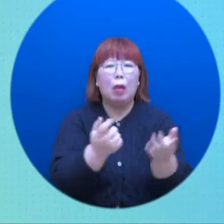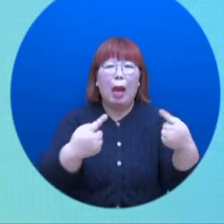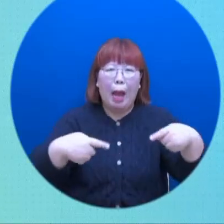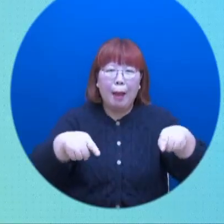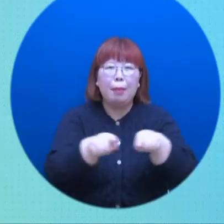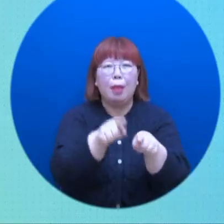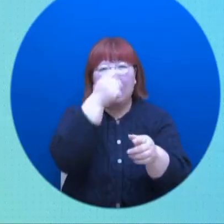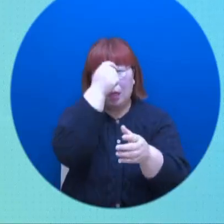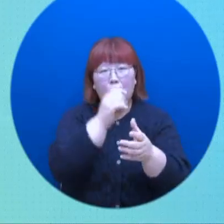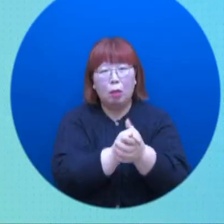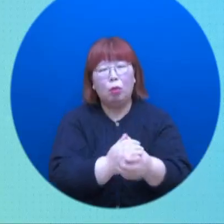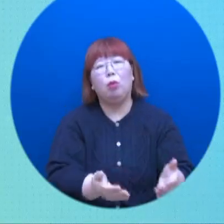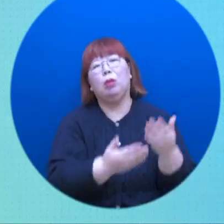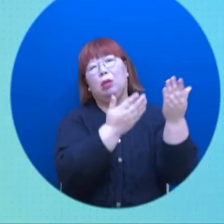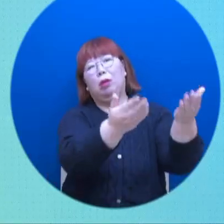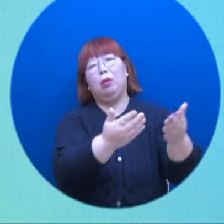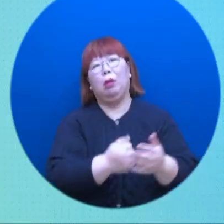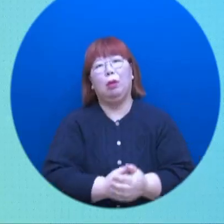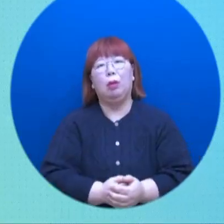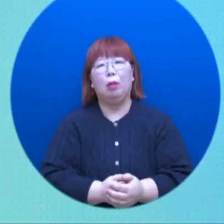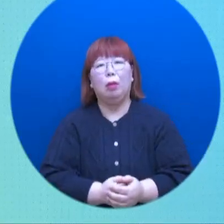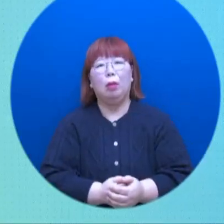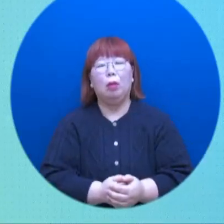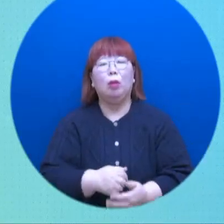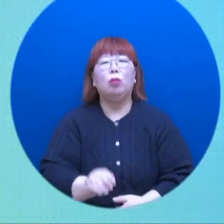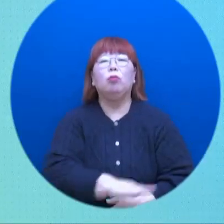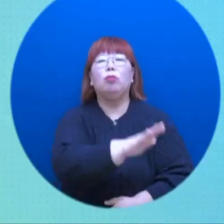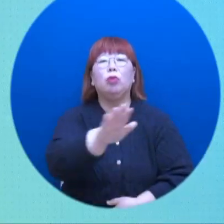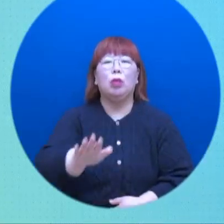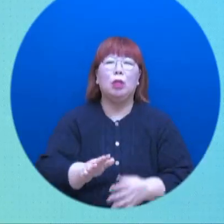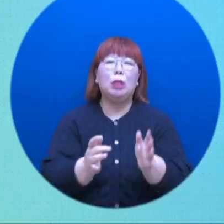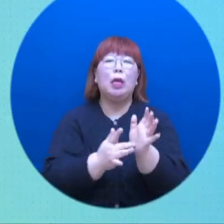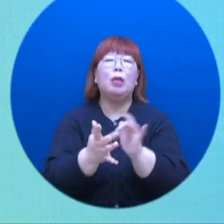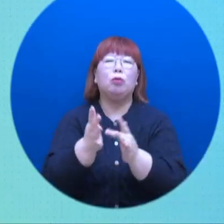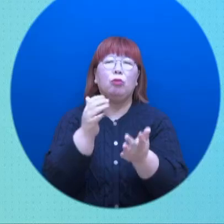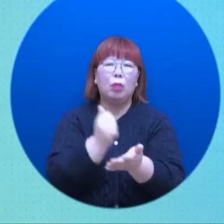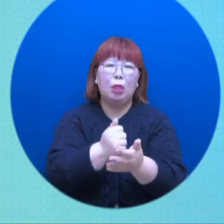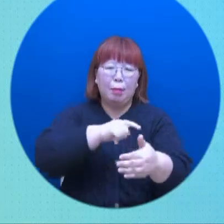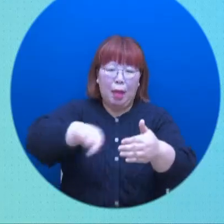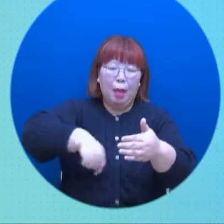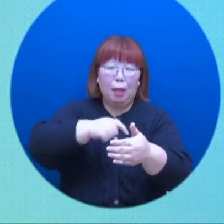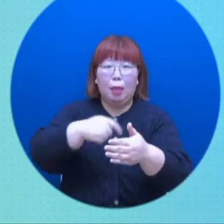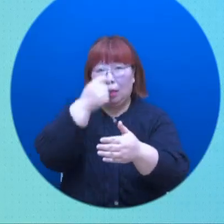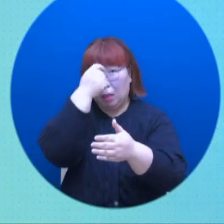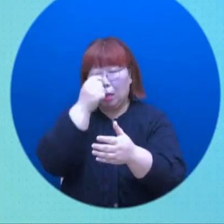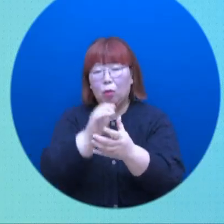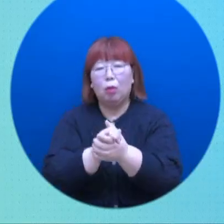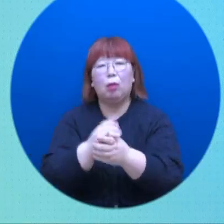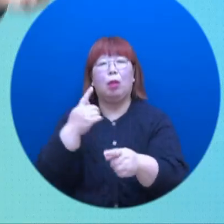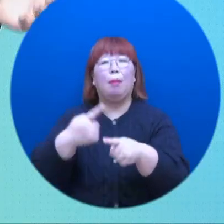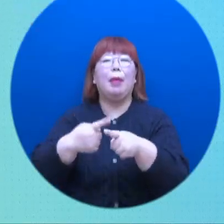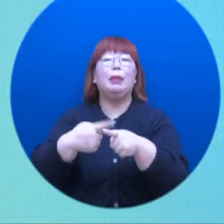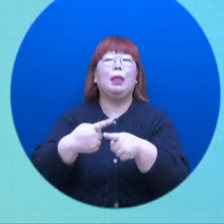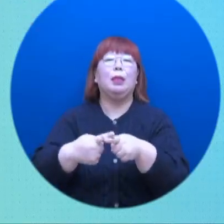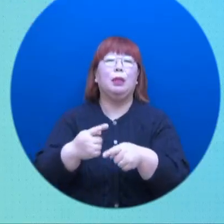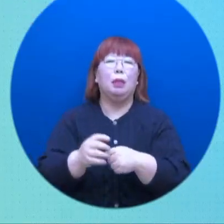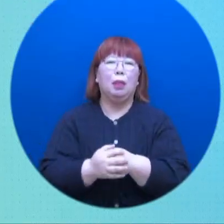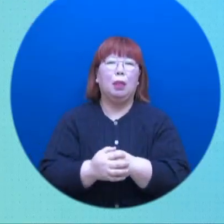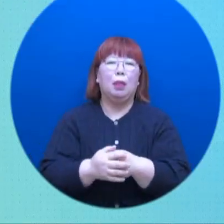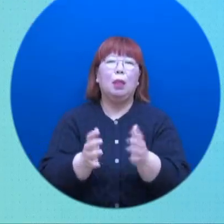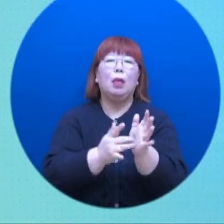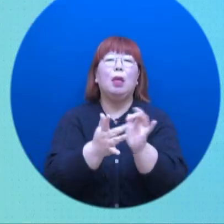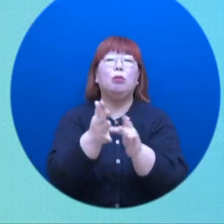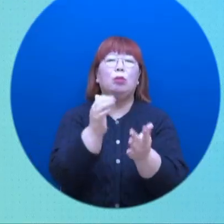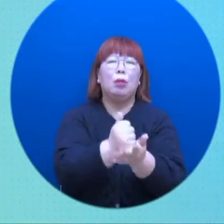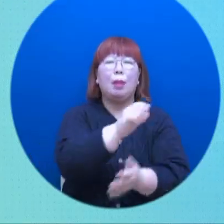기도를 올려드립니다. 다시 말해서 우리는 예수님 안에서 기도하는 거예요. 예수님의